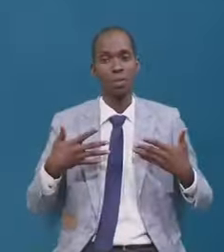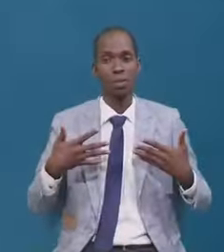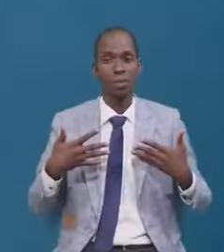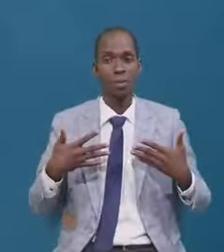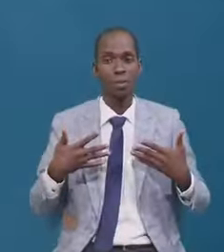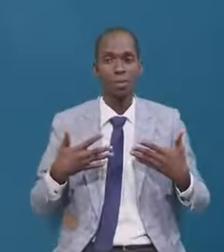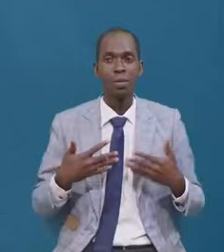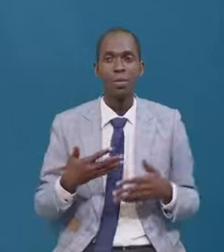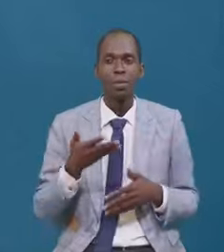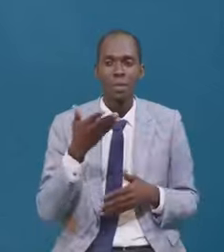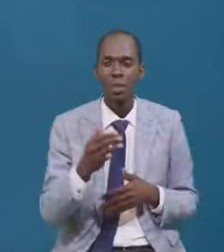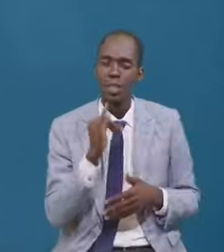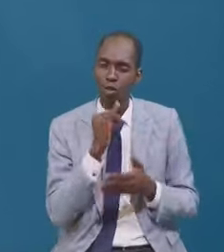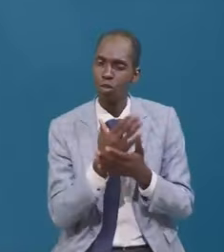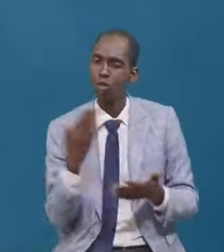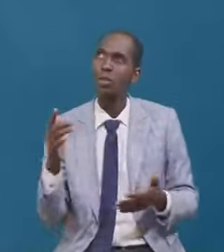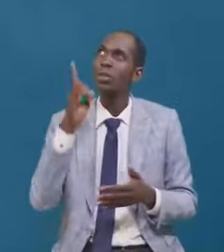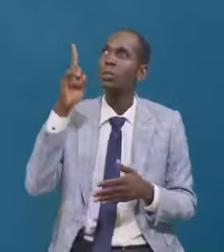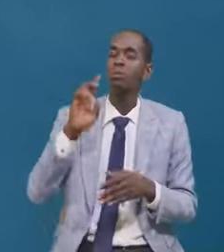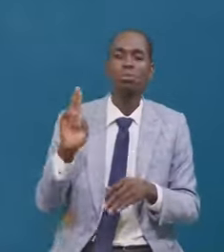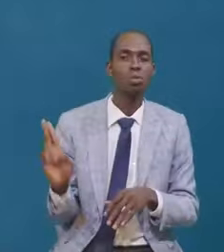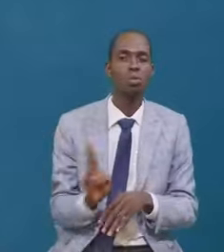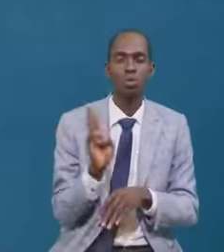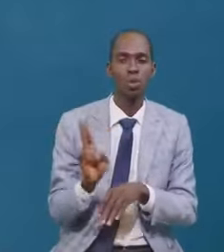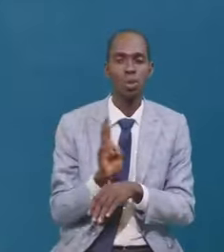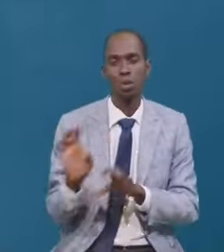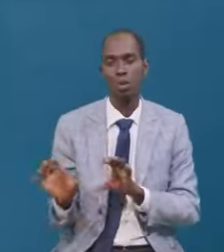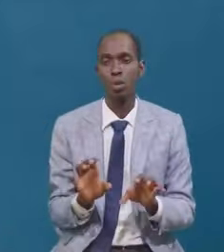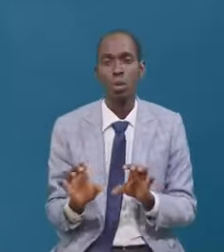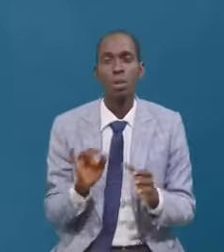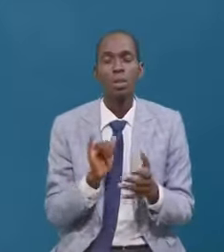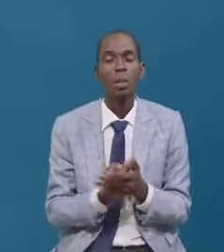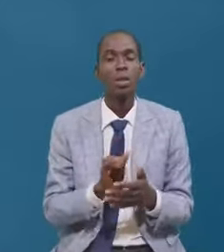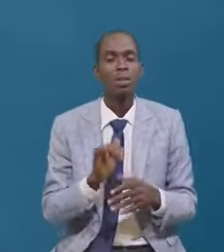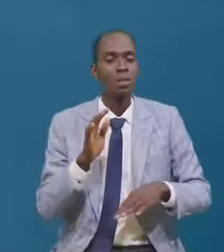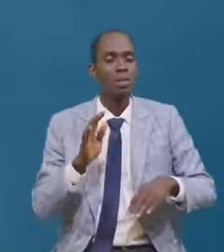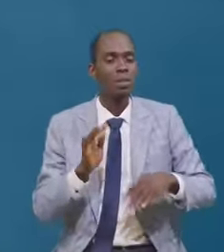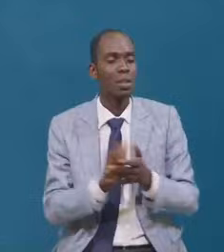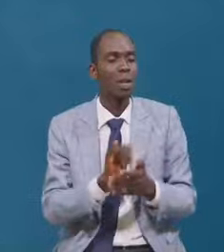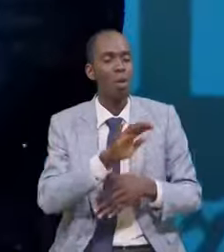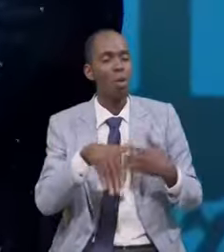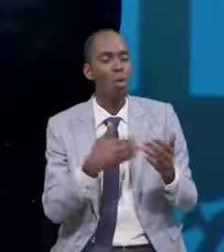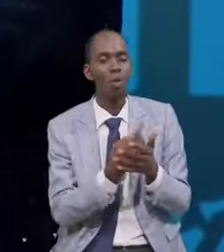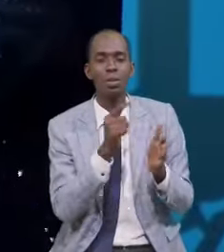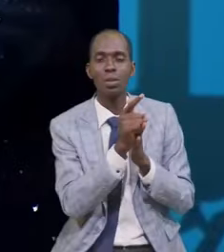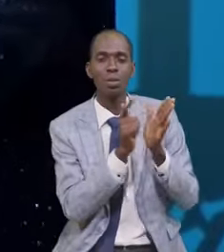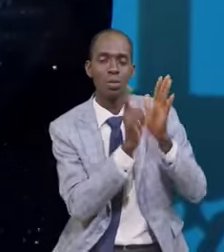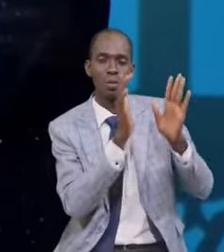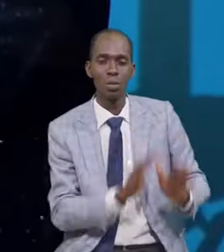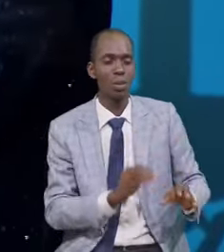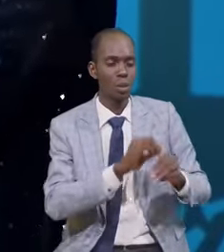cheppattukunte, there's something he does, ayana karyam chestaru, that all the advocates and the world cannot